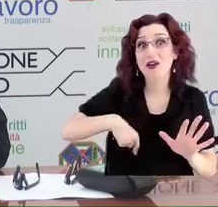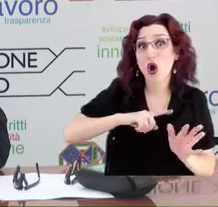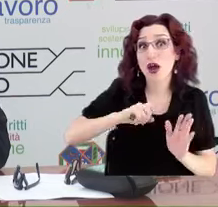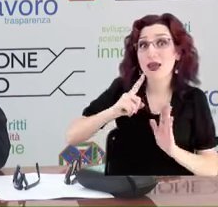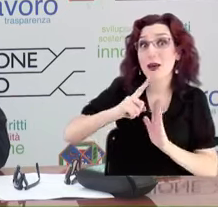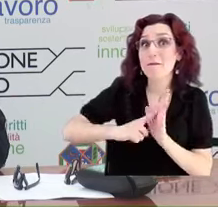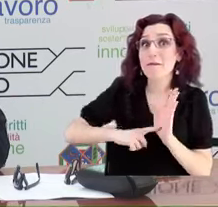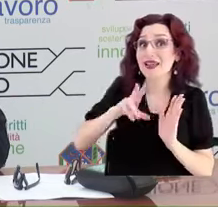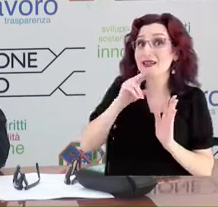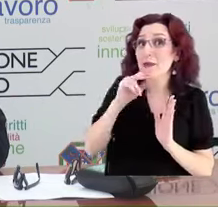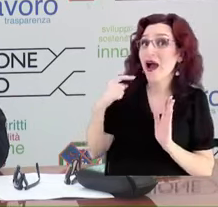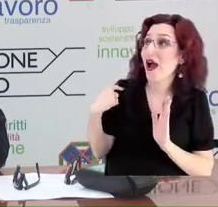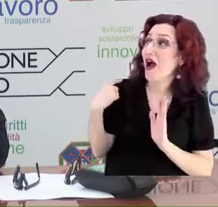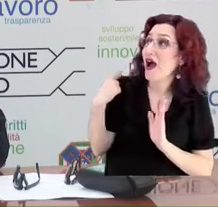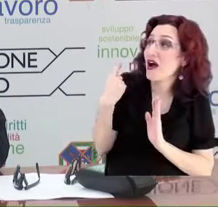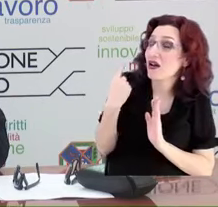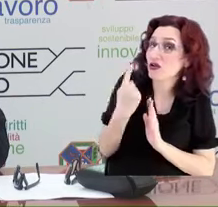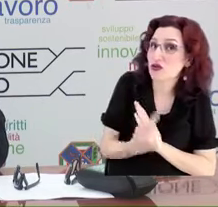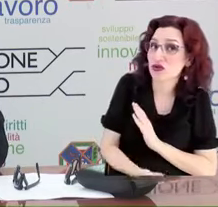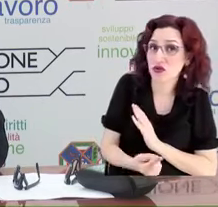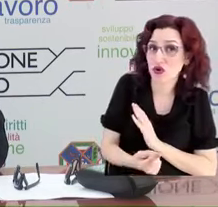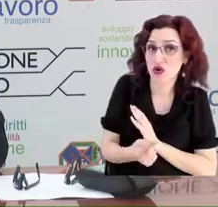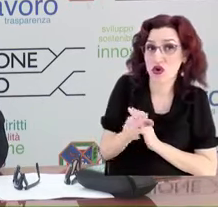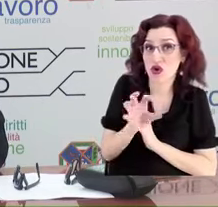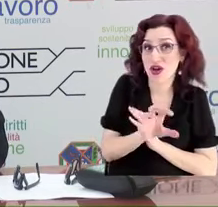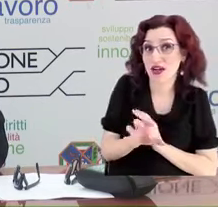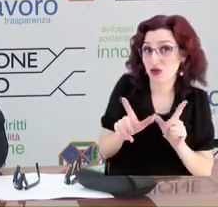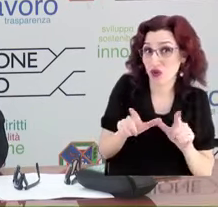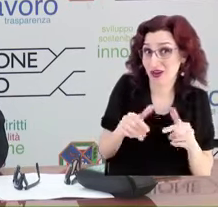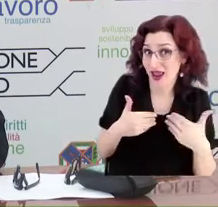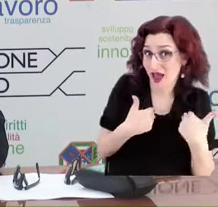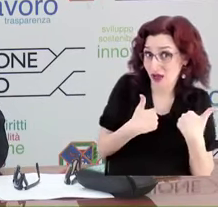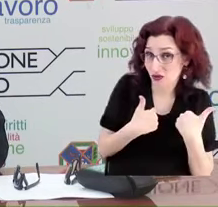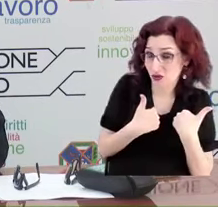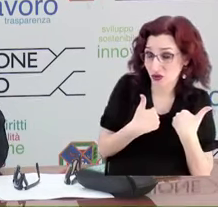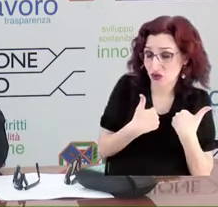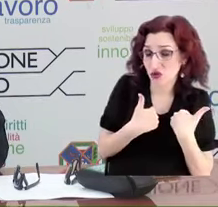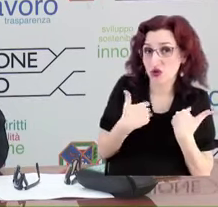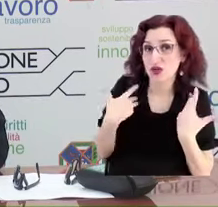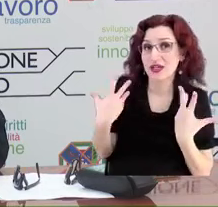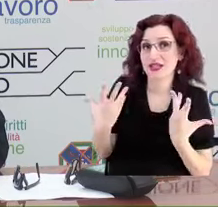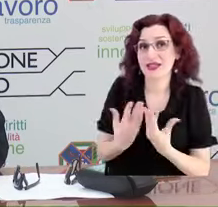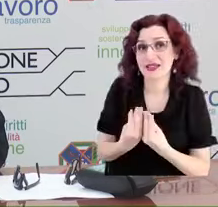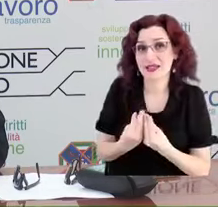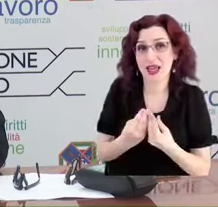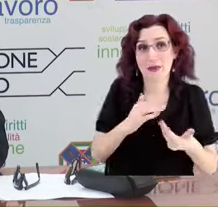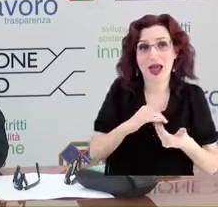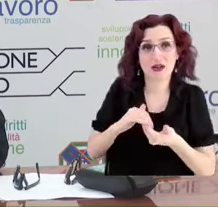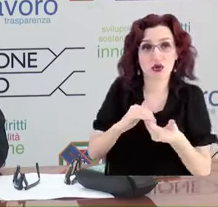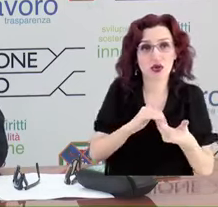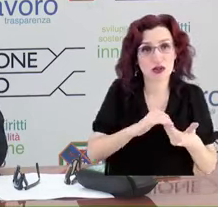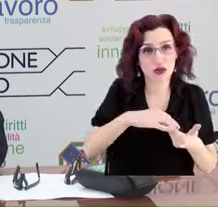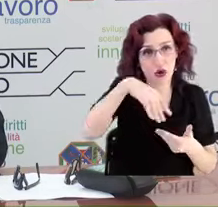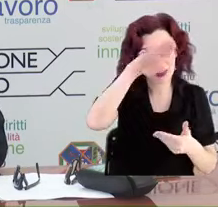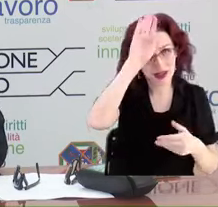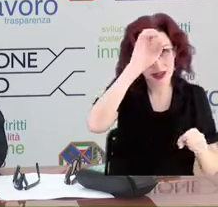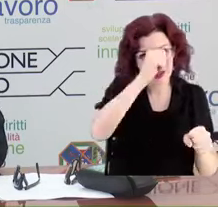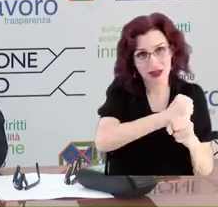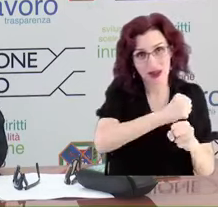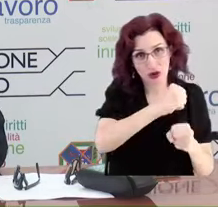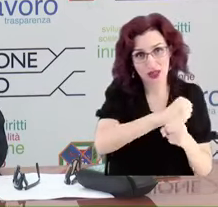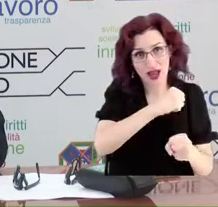come regione lazio abbiamo operato assieme alle associazioni datoriali e organizzazioni sindacali per